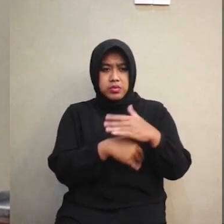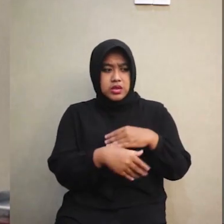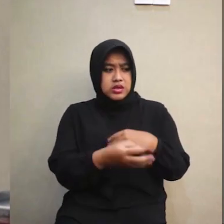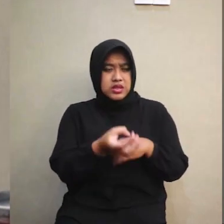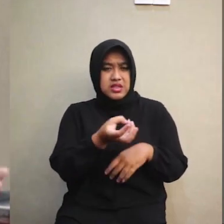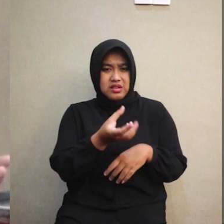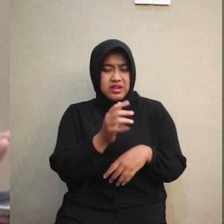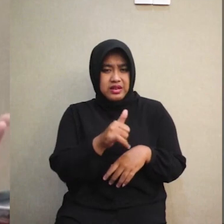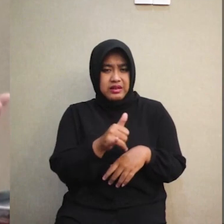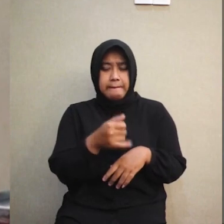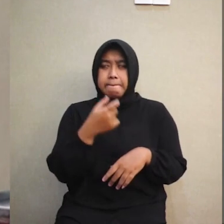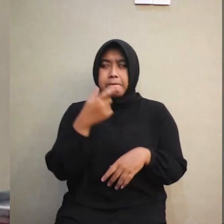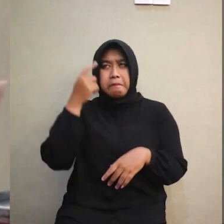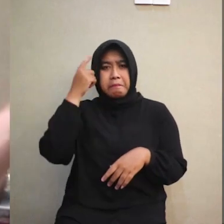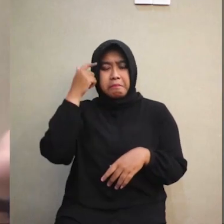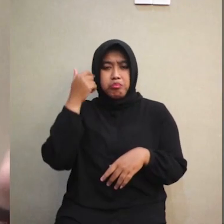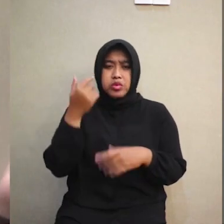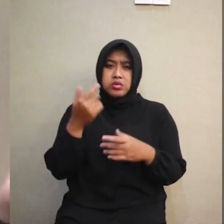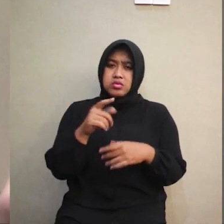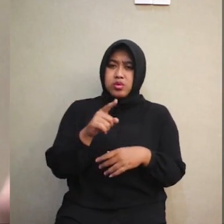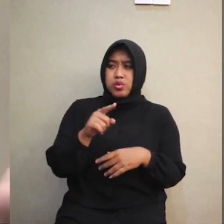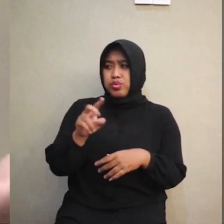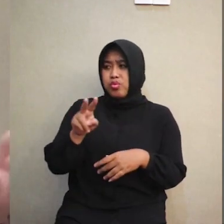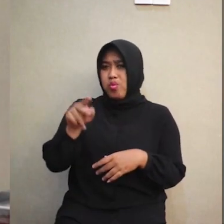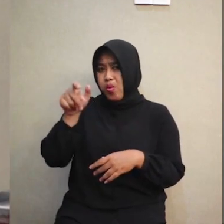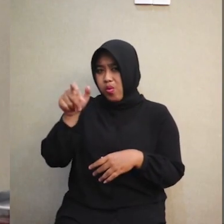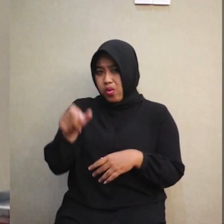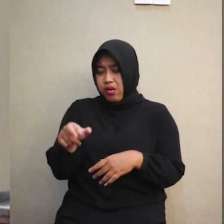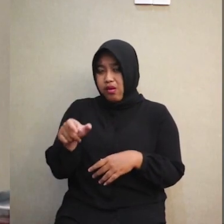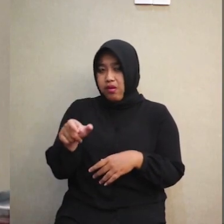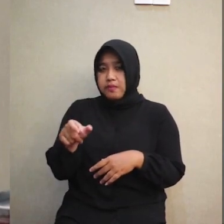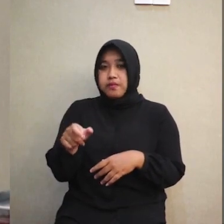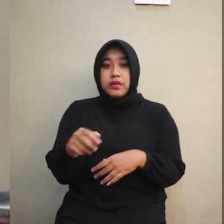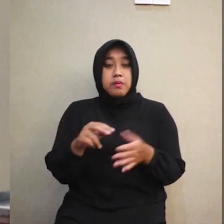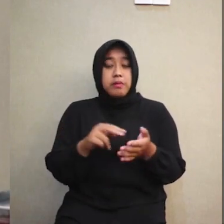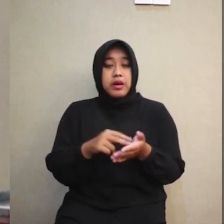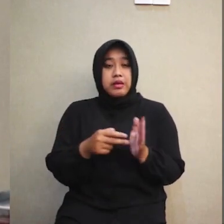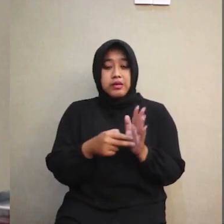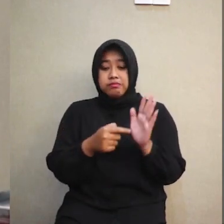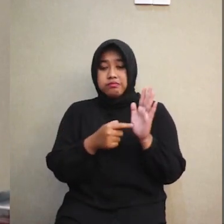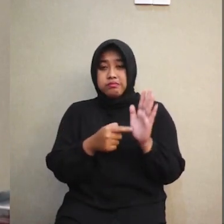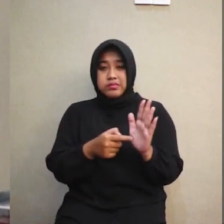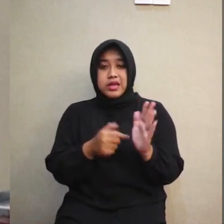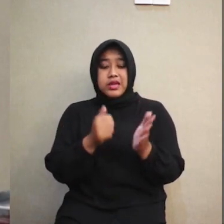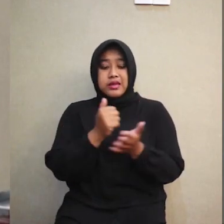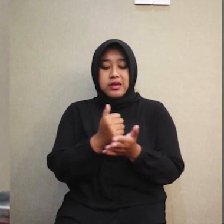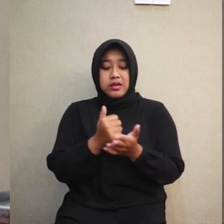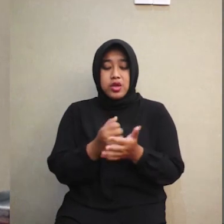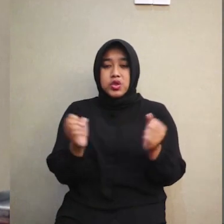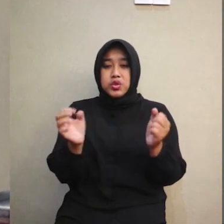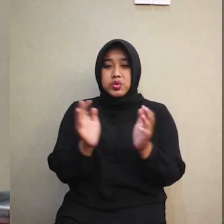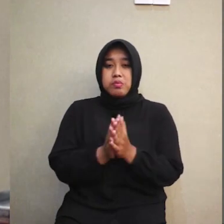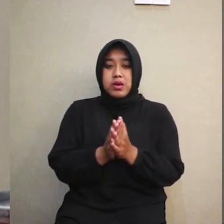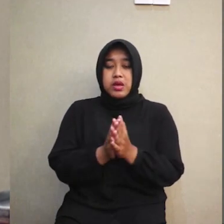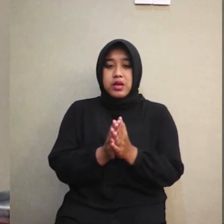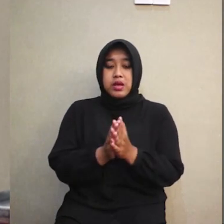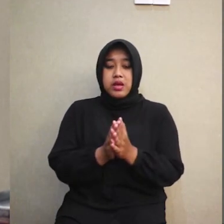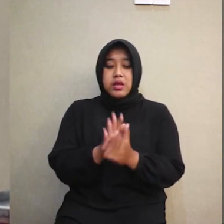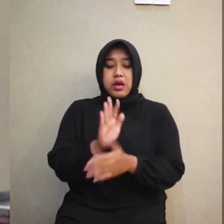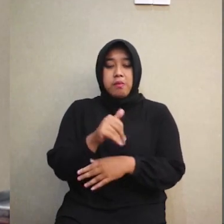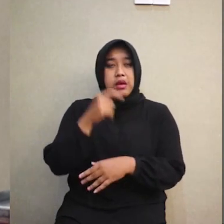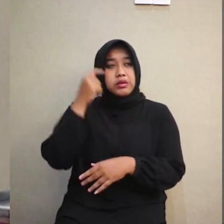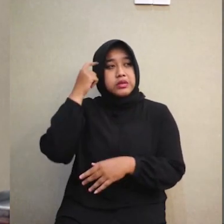kata dia cuma ada paling satu atau dua orang kata dia Nah itu menunjukkan betapa jumlah itu menjadi hal yang masih